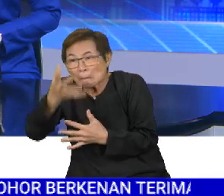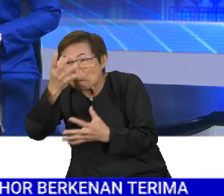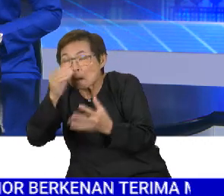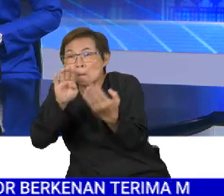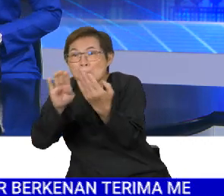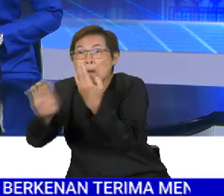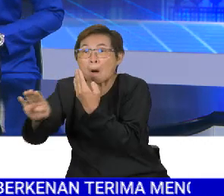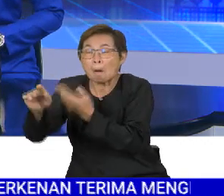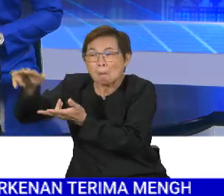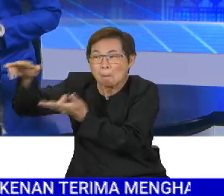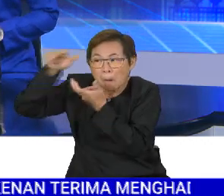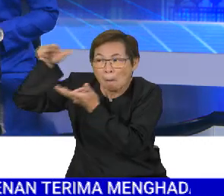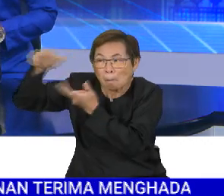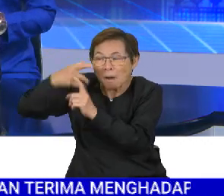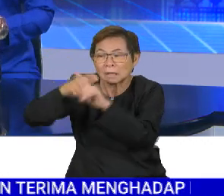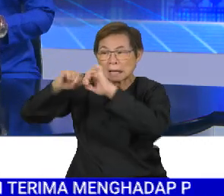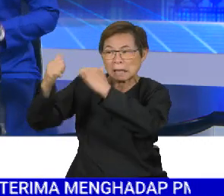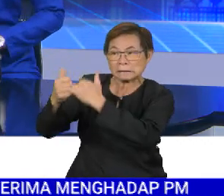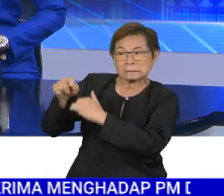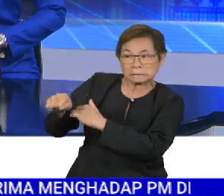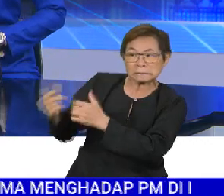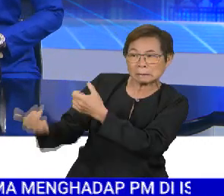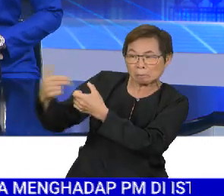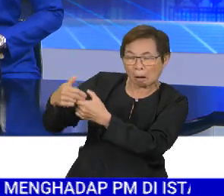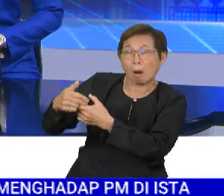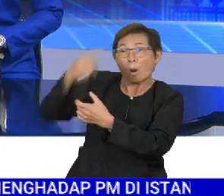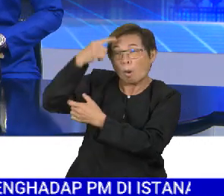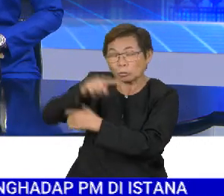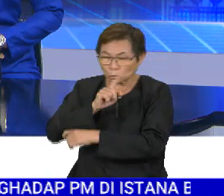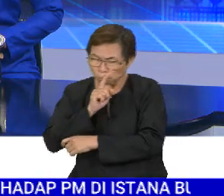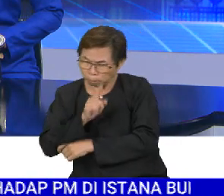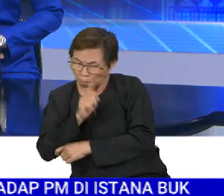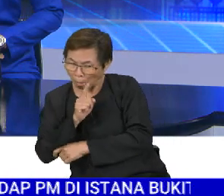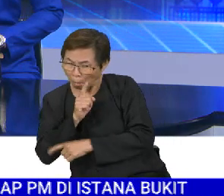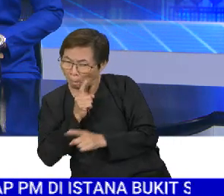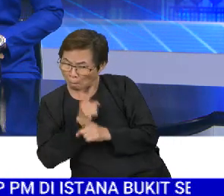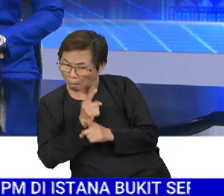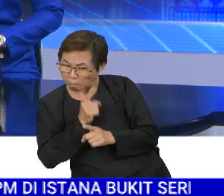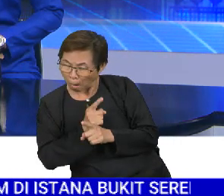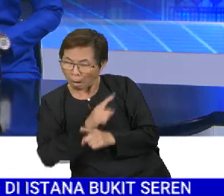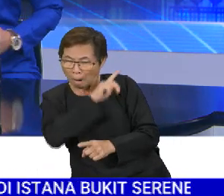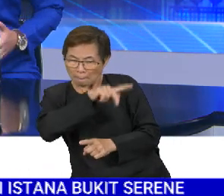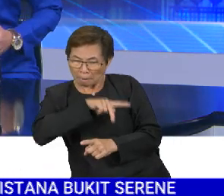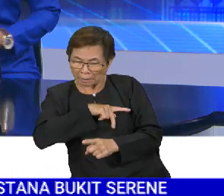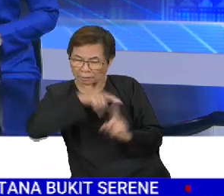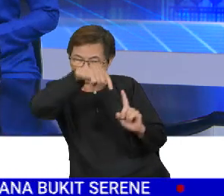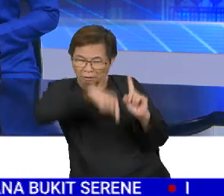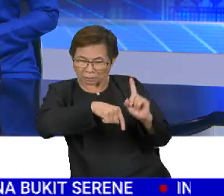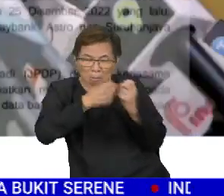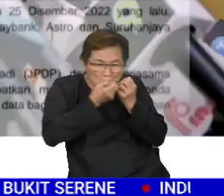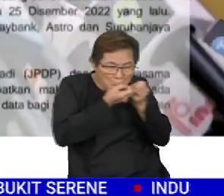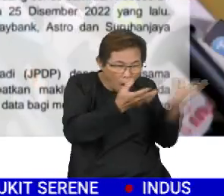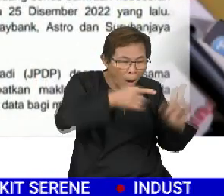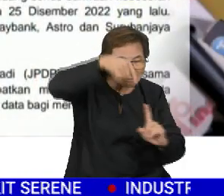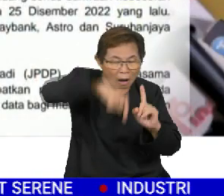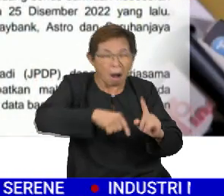maklumbala daripada agensi yang terlibat dengan dawaan itu bagi memastikan kesahihan pemilikan data kebocoran data